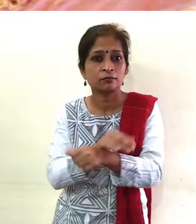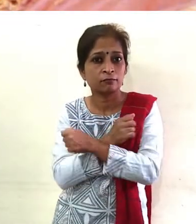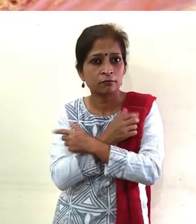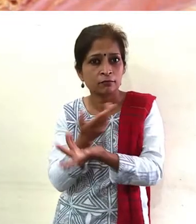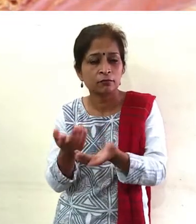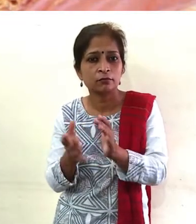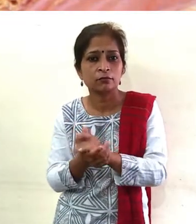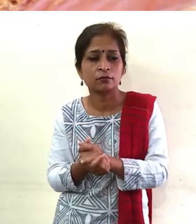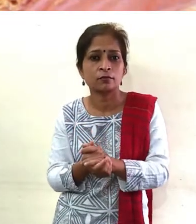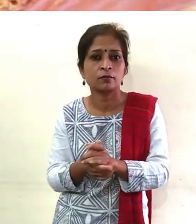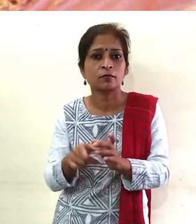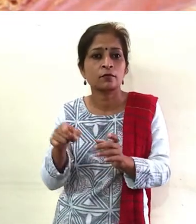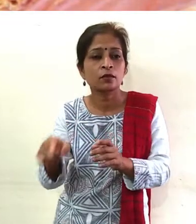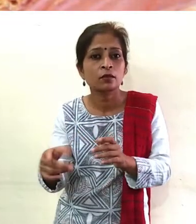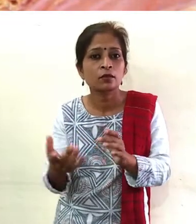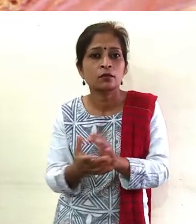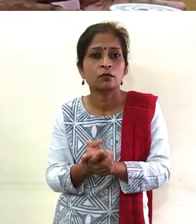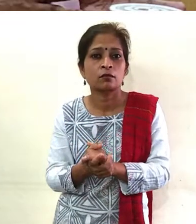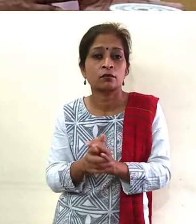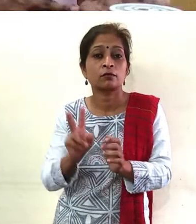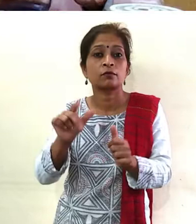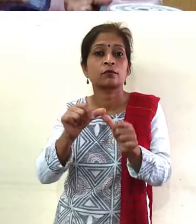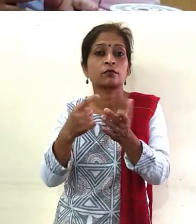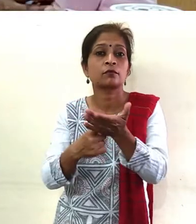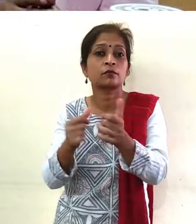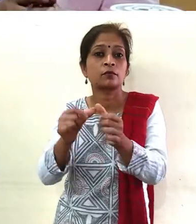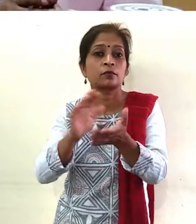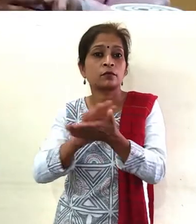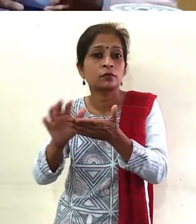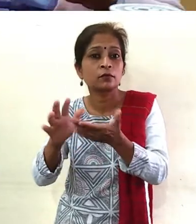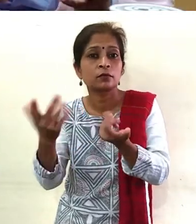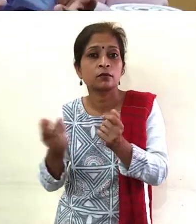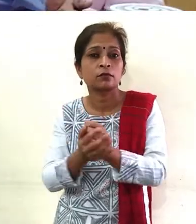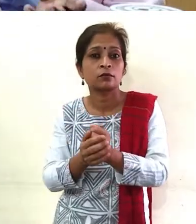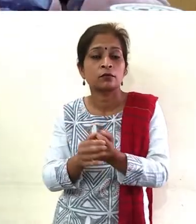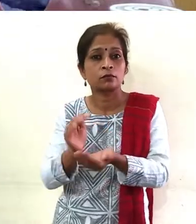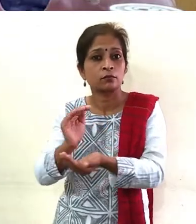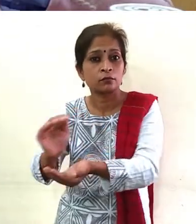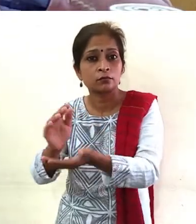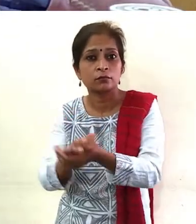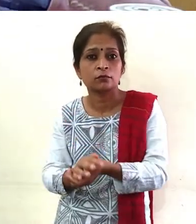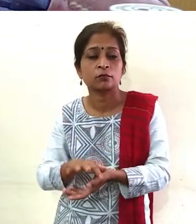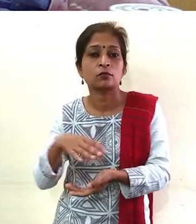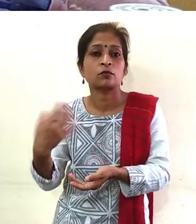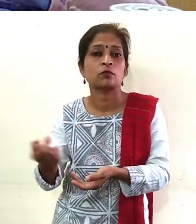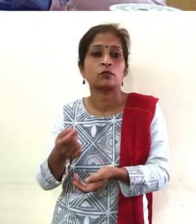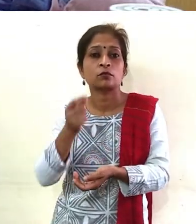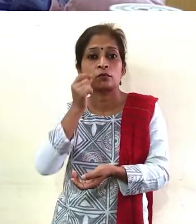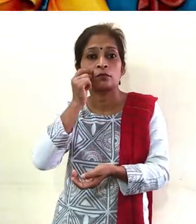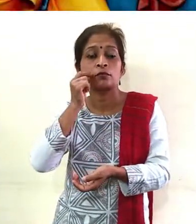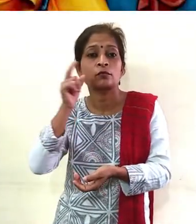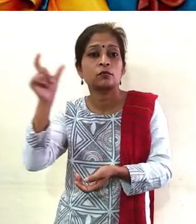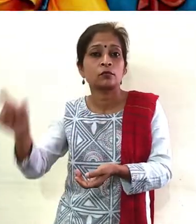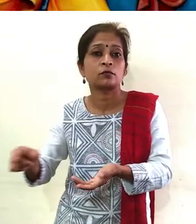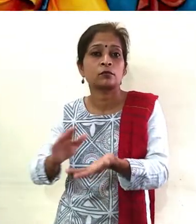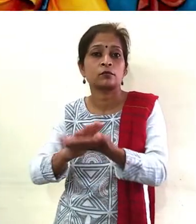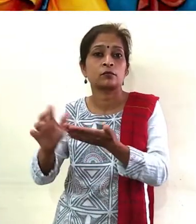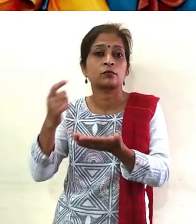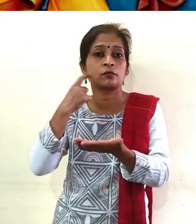वराह अवतार ले लिया और कहते हैं कि वराह अवतार में उन्होंने किस तरह से हिरण्याक्ष से पृथ्वी को